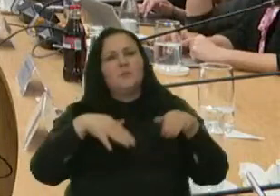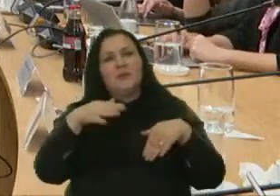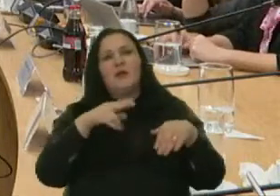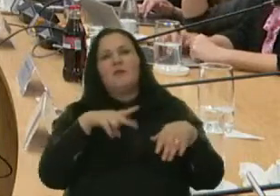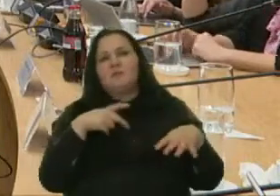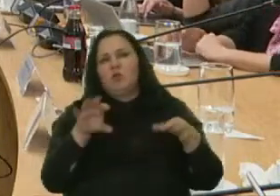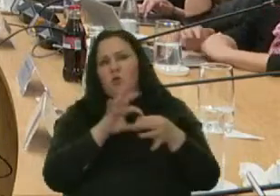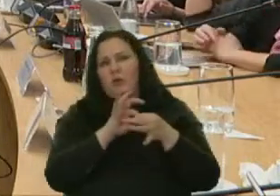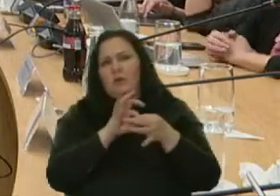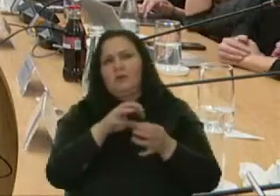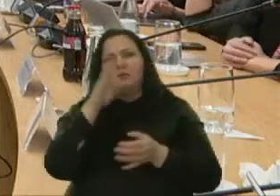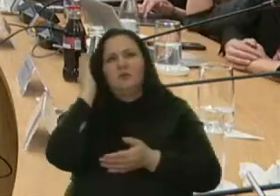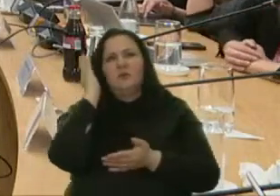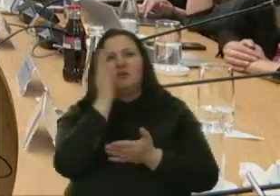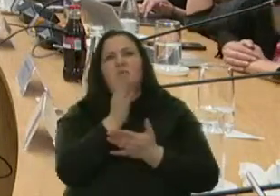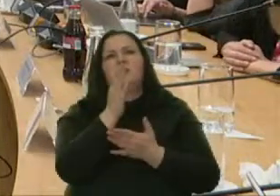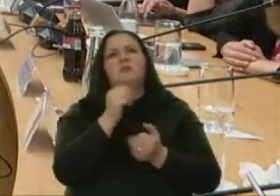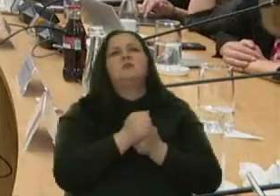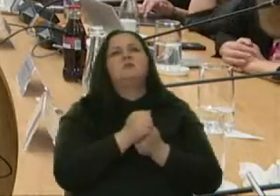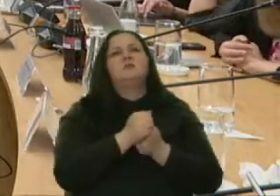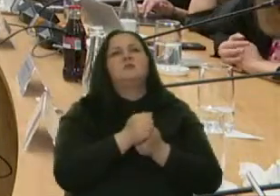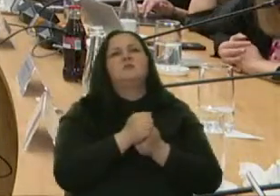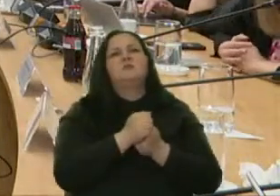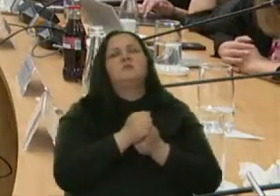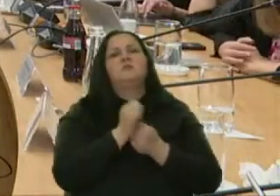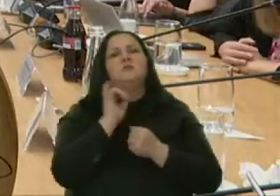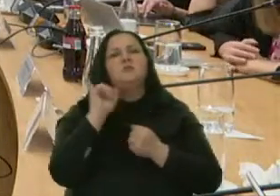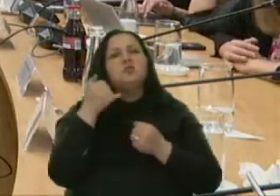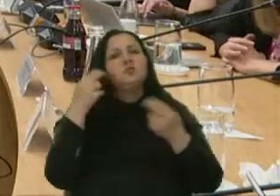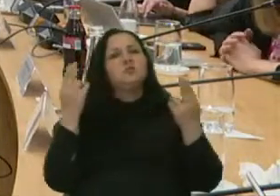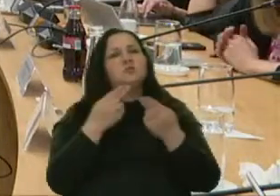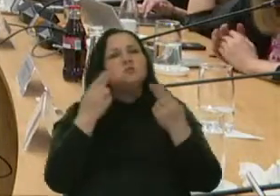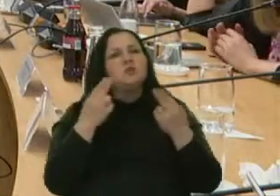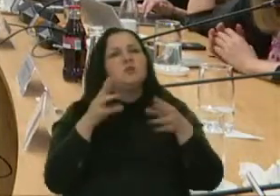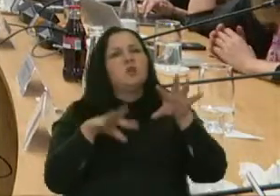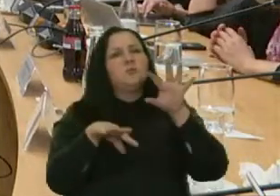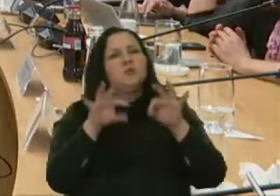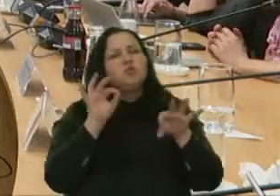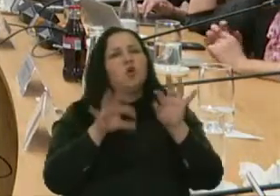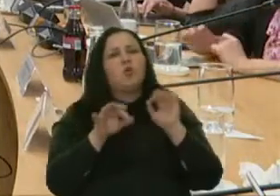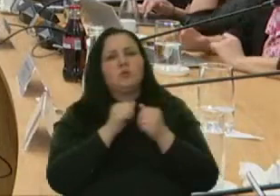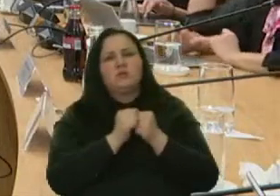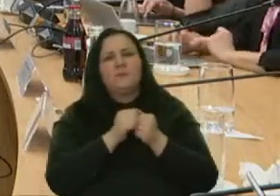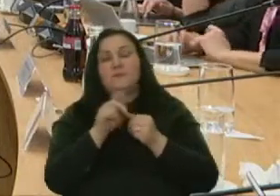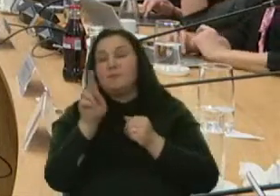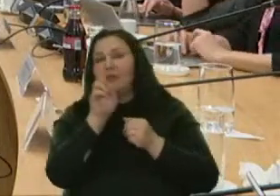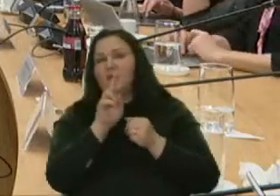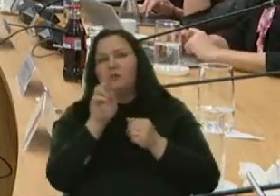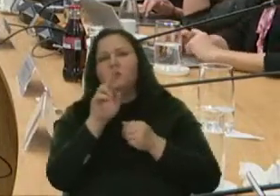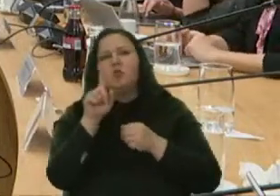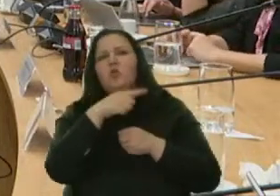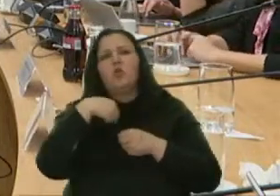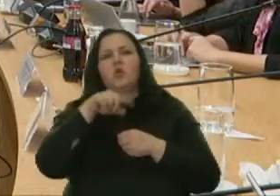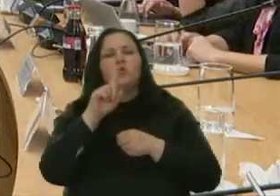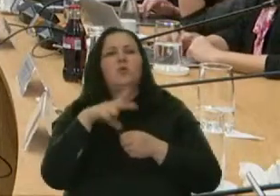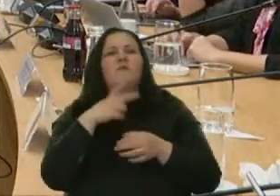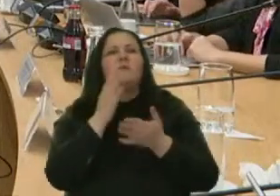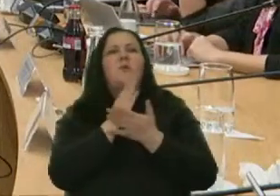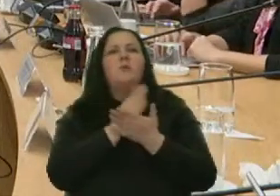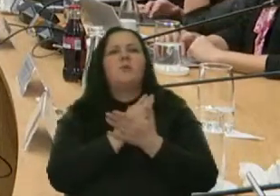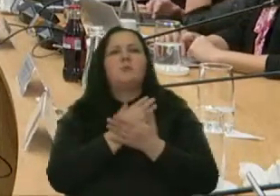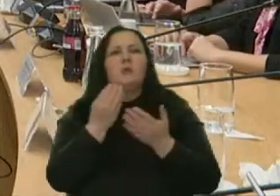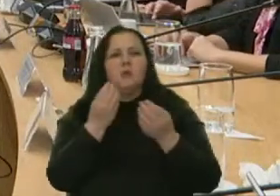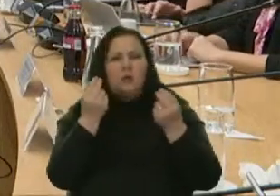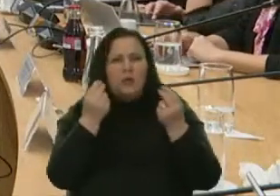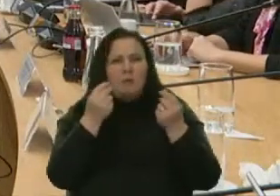relație directă cu domia sa și să să căutăm soluția repet noi Noi nu avem o problemă pentru că banii